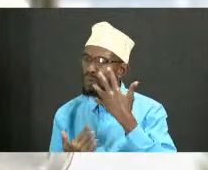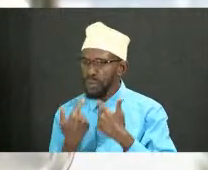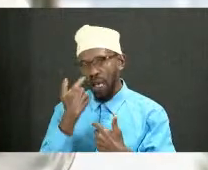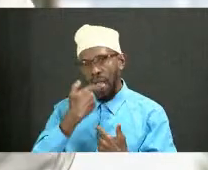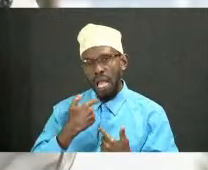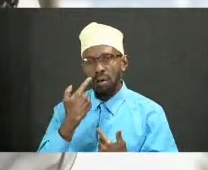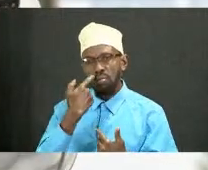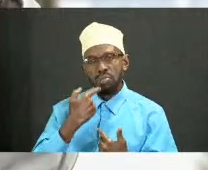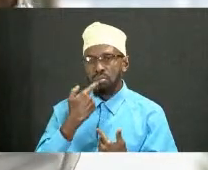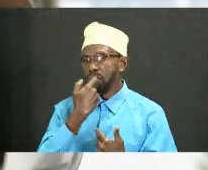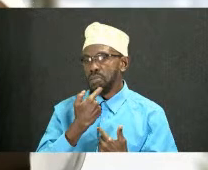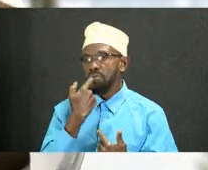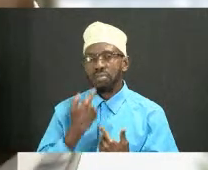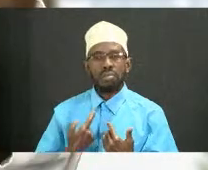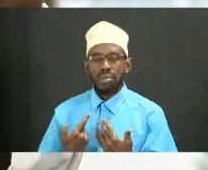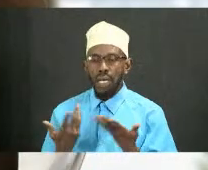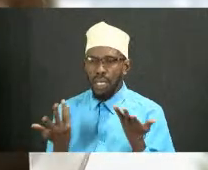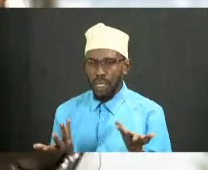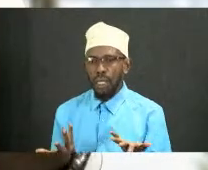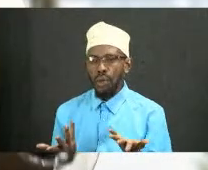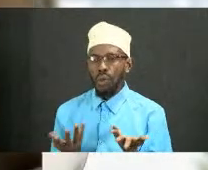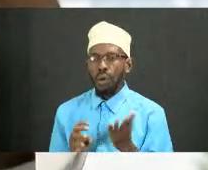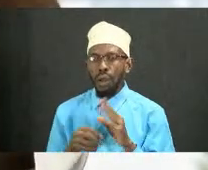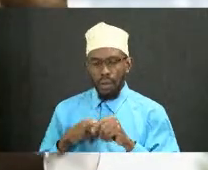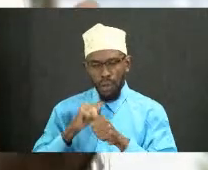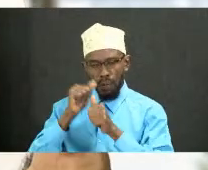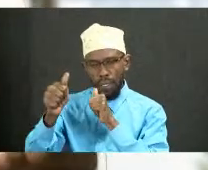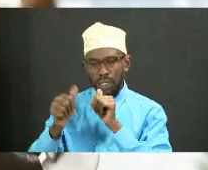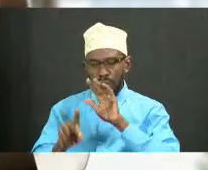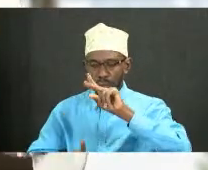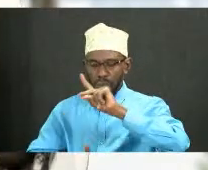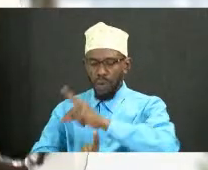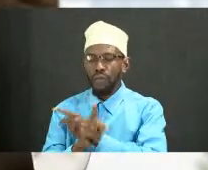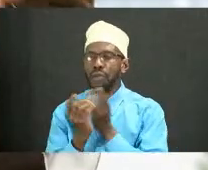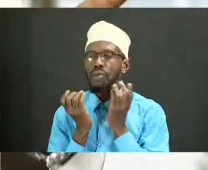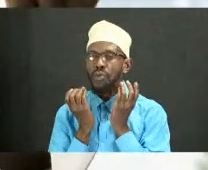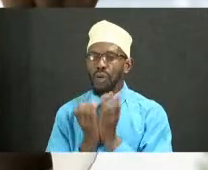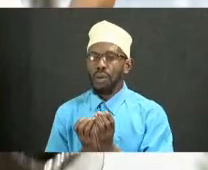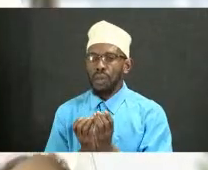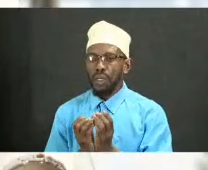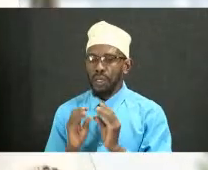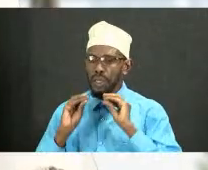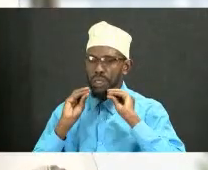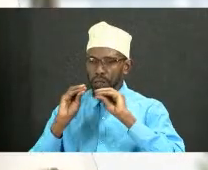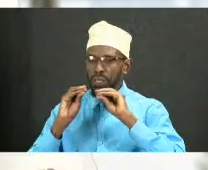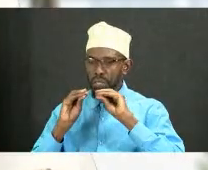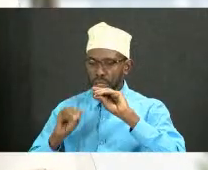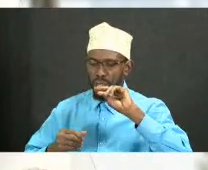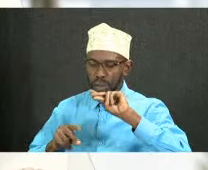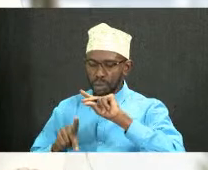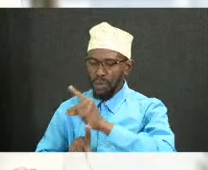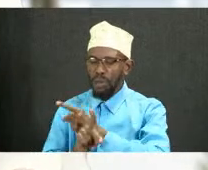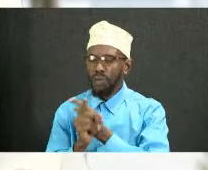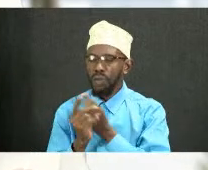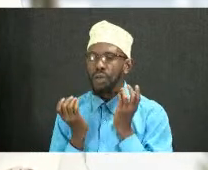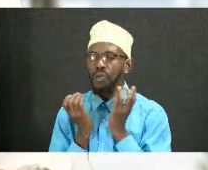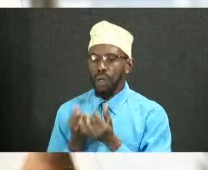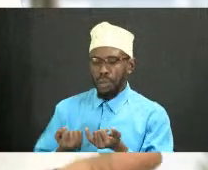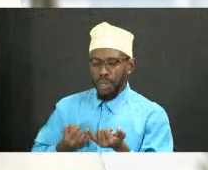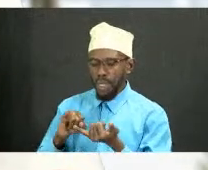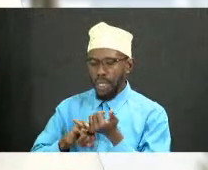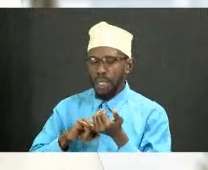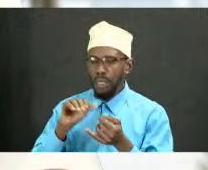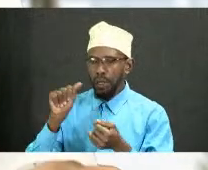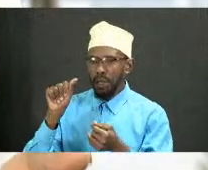inakukata mdomo wako. Hizi ni hali ambazo wamepitia Mtume sallallahu alaihi wasallam. Mtume sallallahu alaihi wasallam katika hadithi ya Aisha radhiallahu anha kwamba inapita